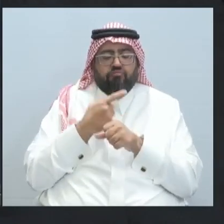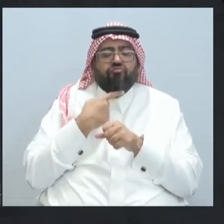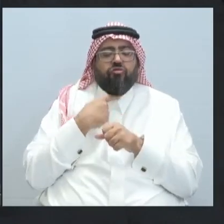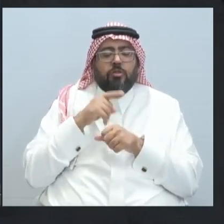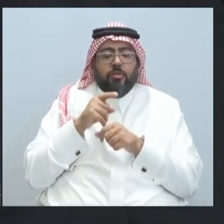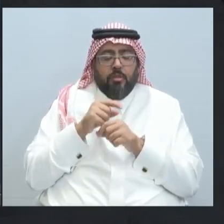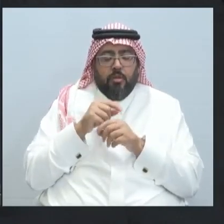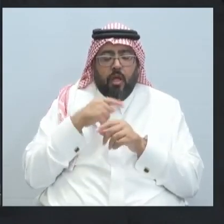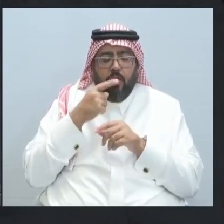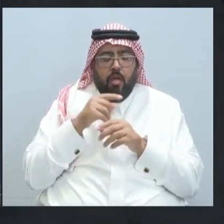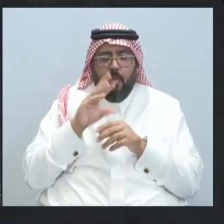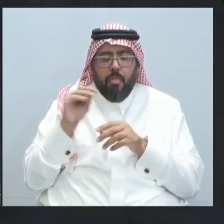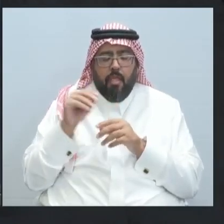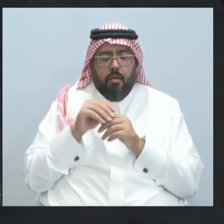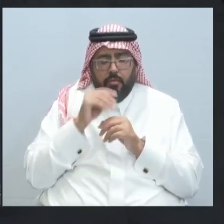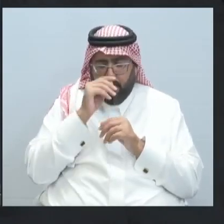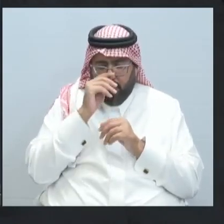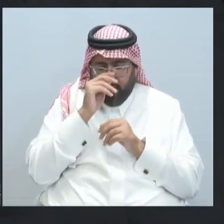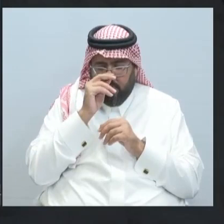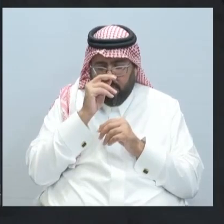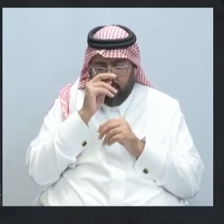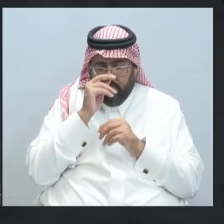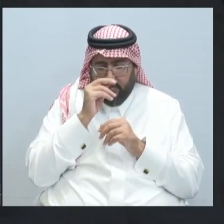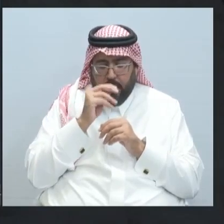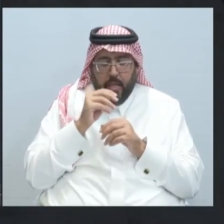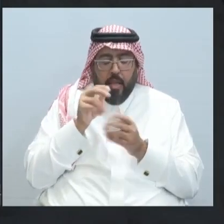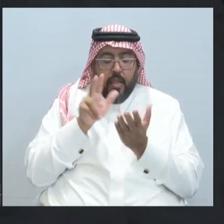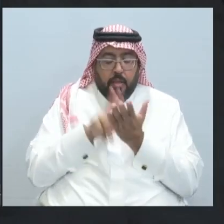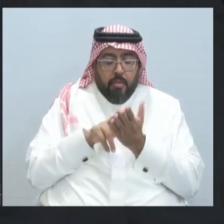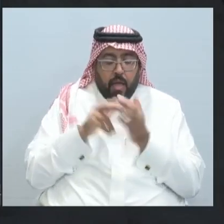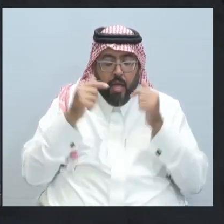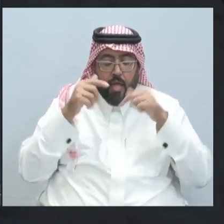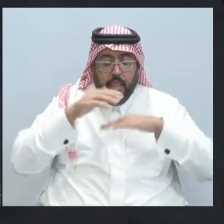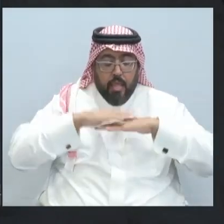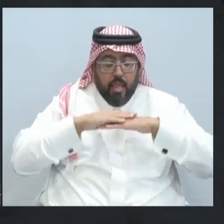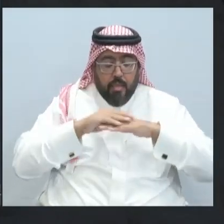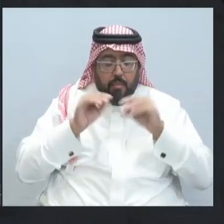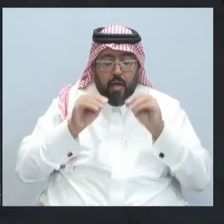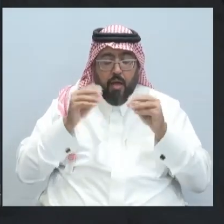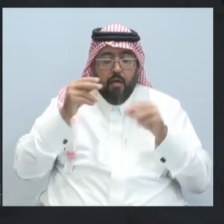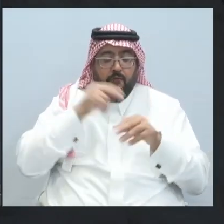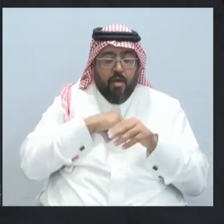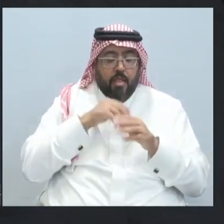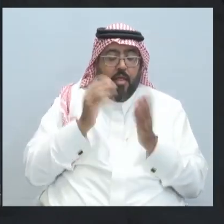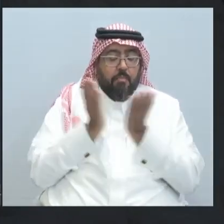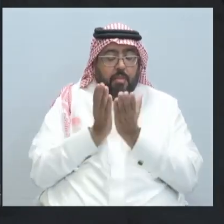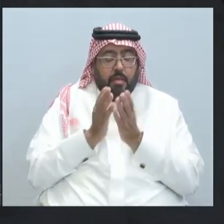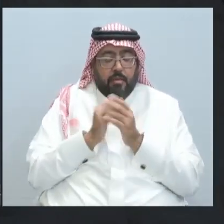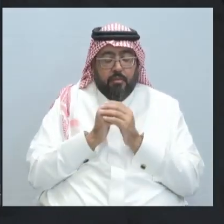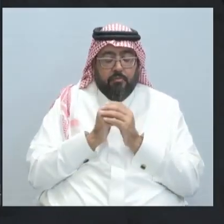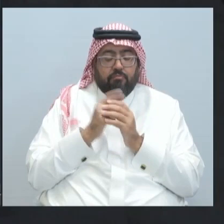منكم اذكروا امثله على اعمال تطبيقات سلوكيه ستقومون بها استفدتم من هذا الدرس